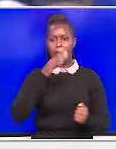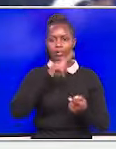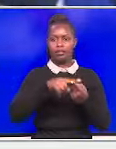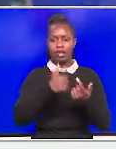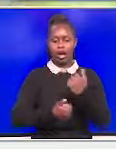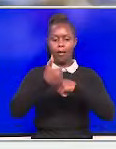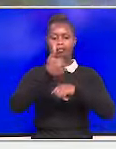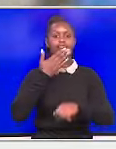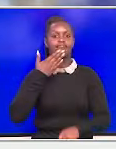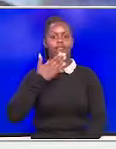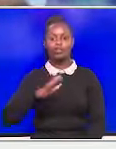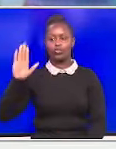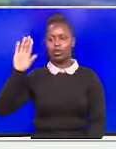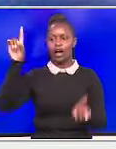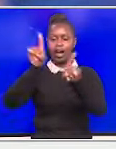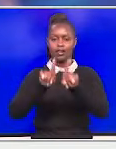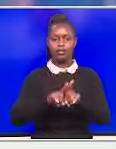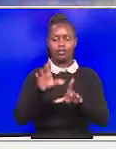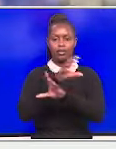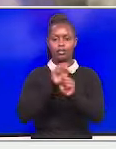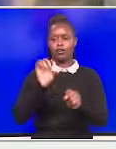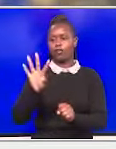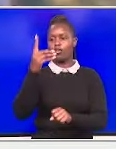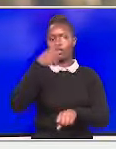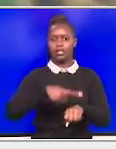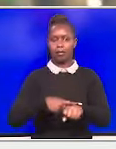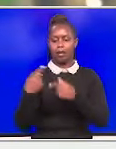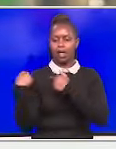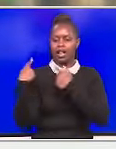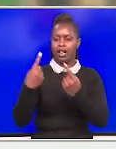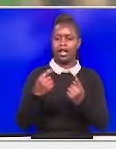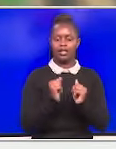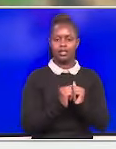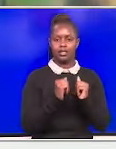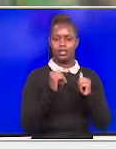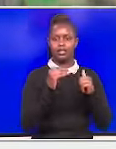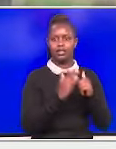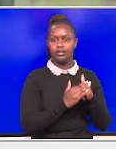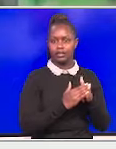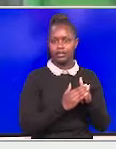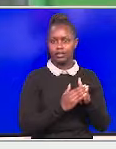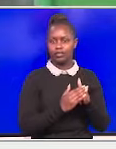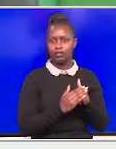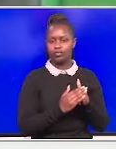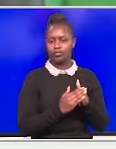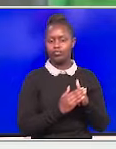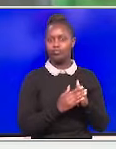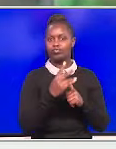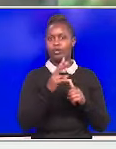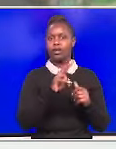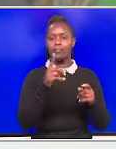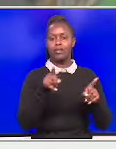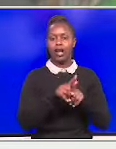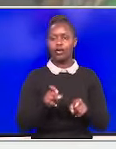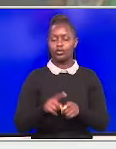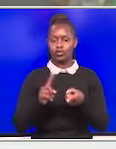Rwanda kwa awamu ya 4. Amekuwa rais tangu mwaka wa 2000. Kwenye uchaguzi uliofanyika tarehe 15 mwezi